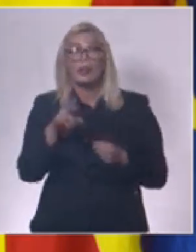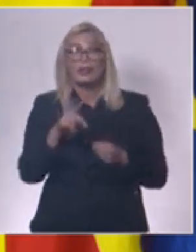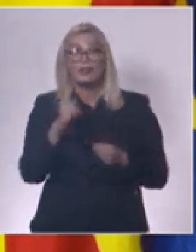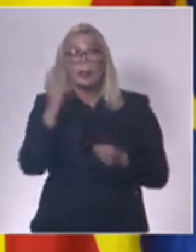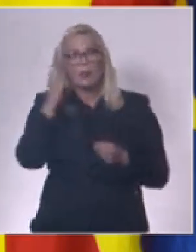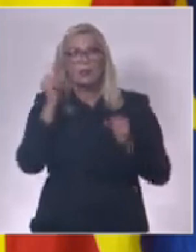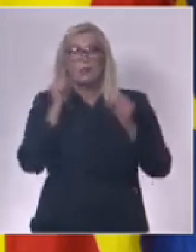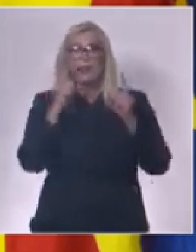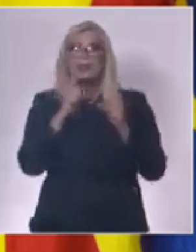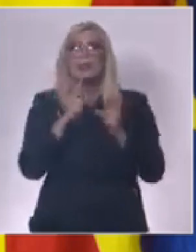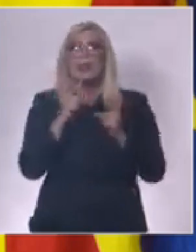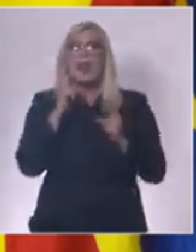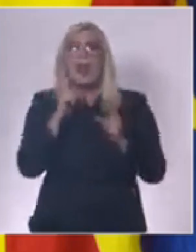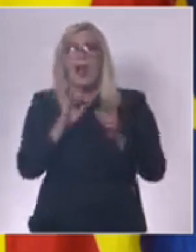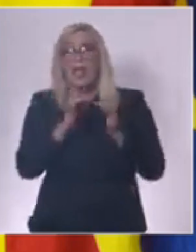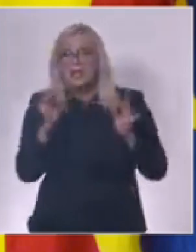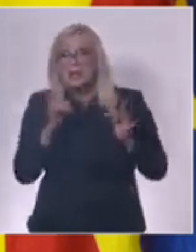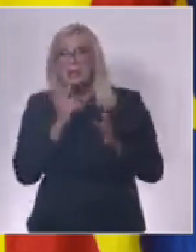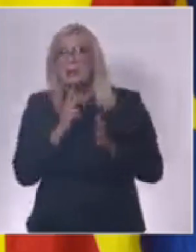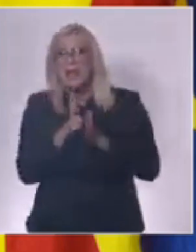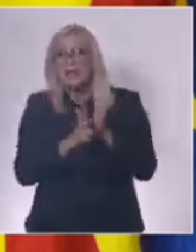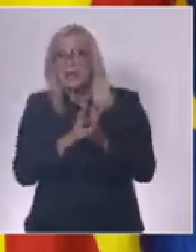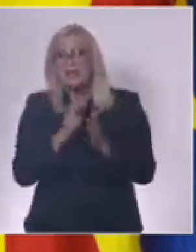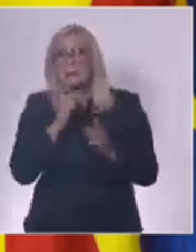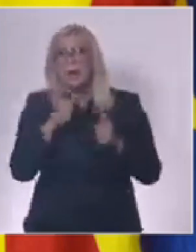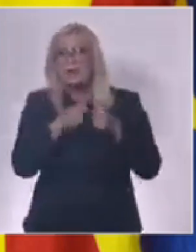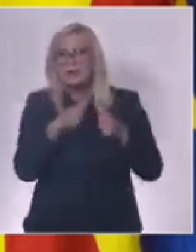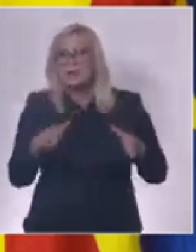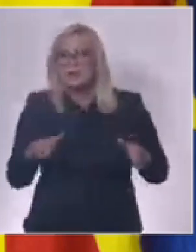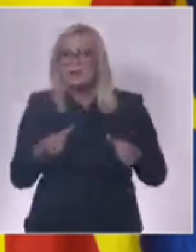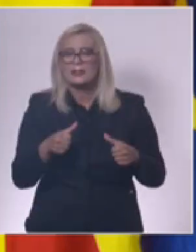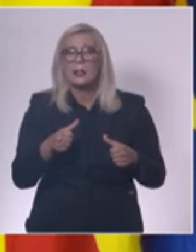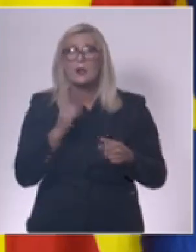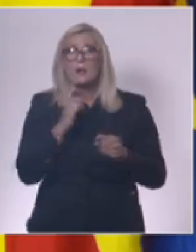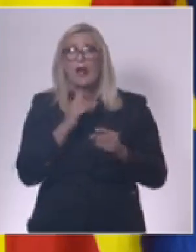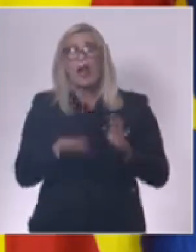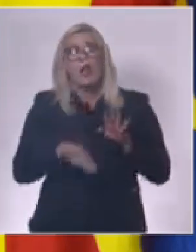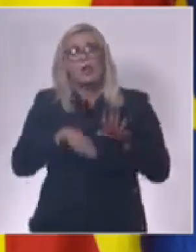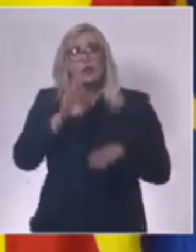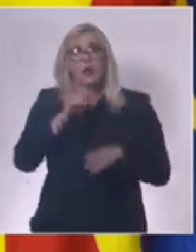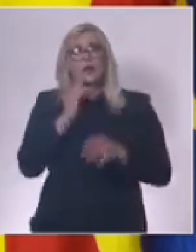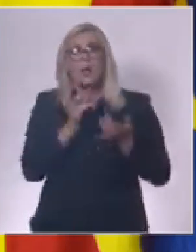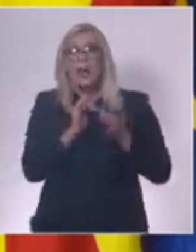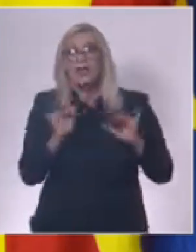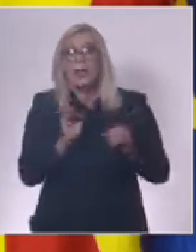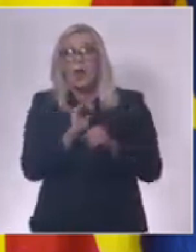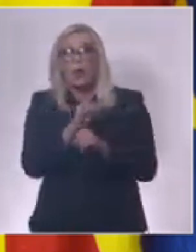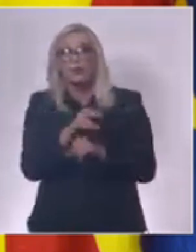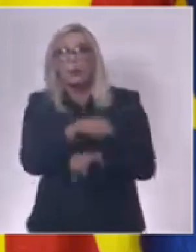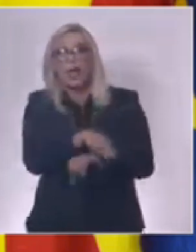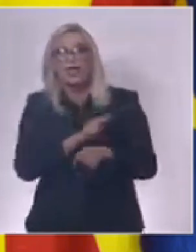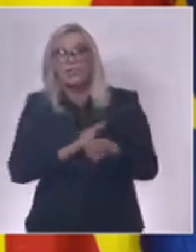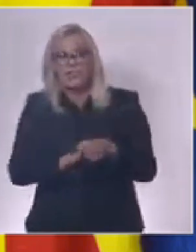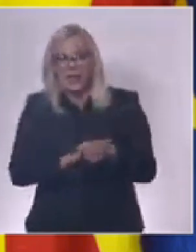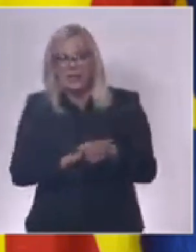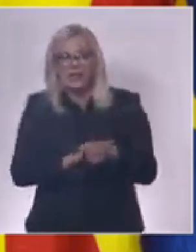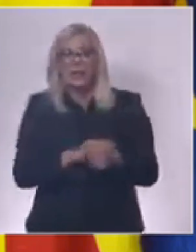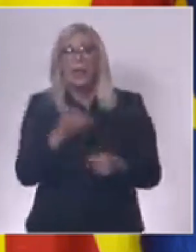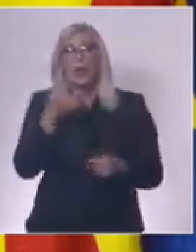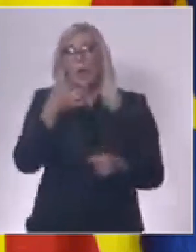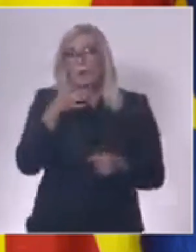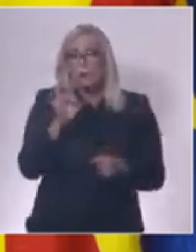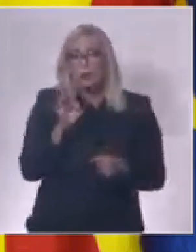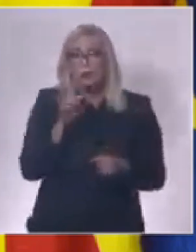интелигентен транспортен систем, зголемување на е-услугите во царинското работење, подобрување на деловната средина